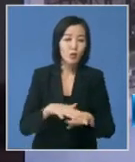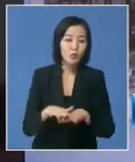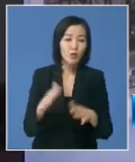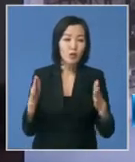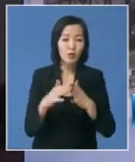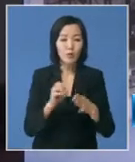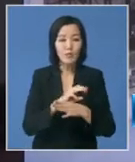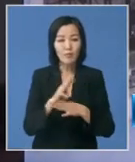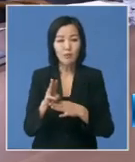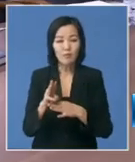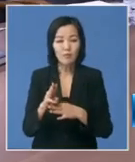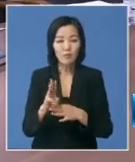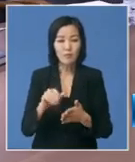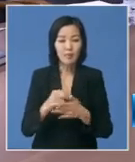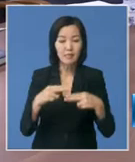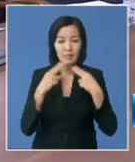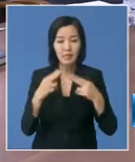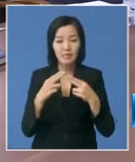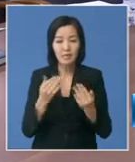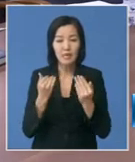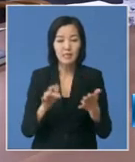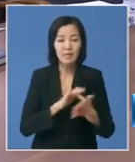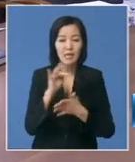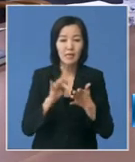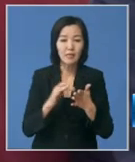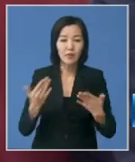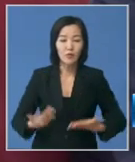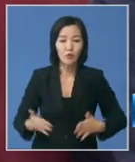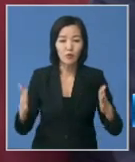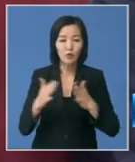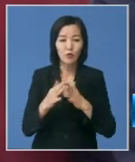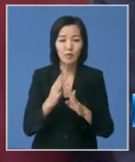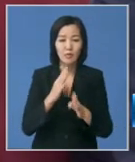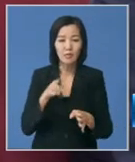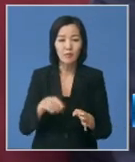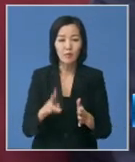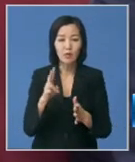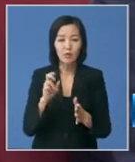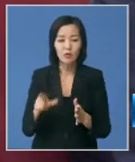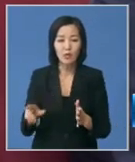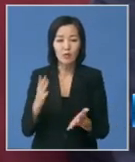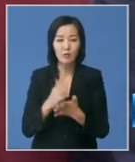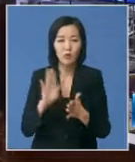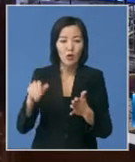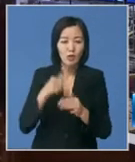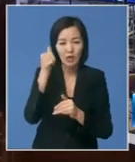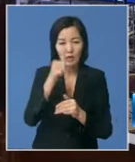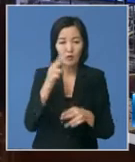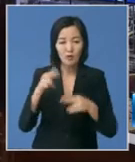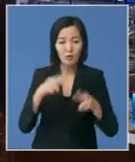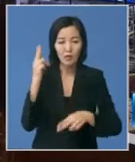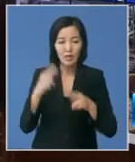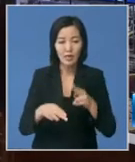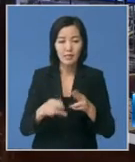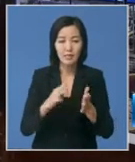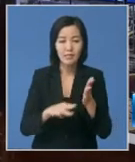баспанамен қамту ісі де басты назарда. Қазір шаһарда тұрғын үй кезегінде 1200 адам тұр. Жаңа жылда құрылысы аяқталған